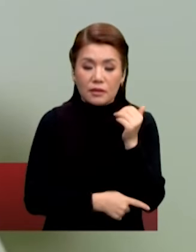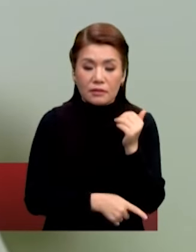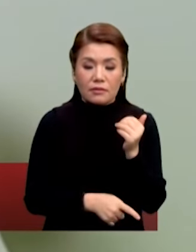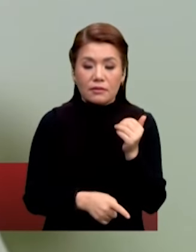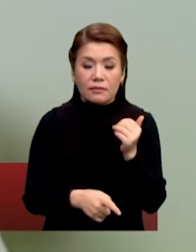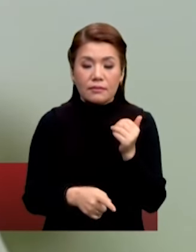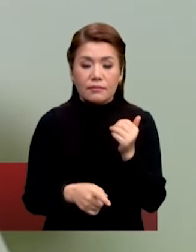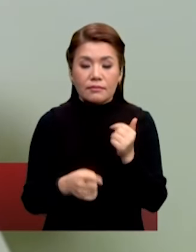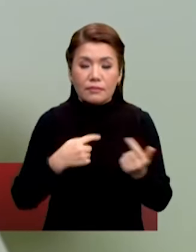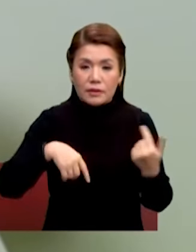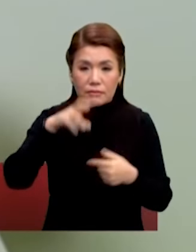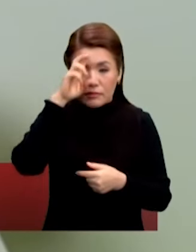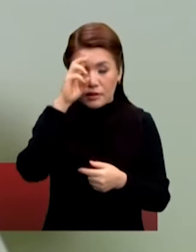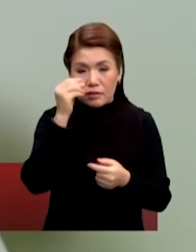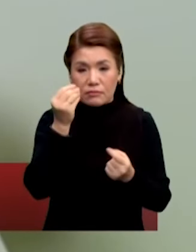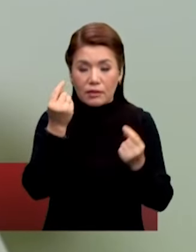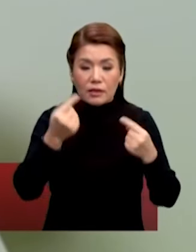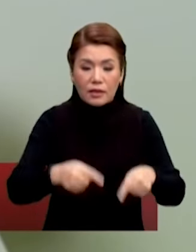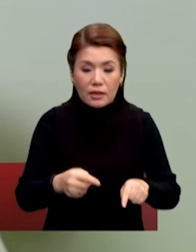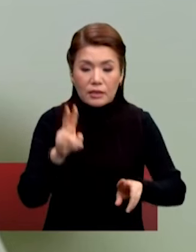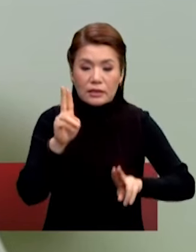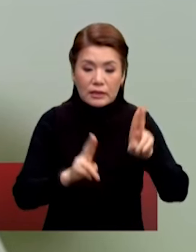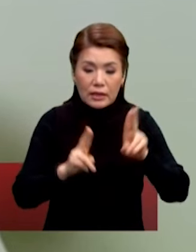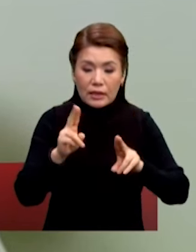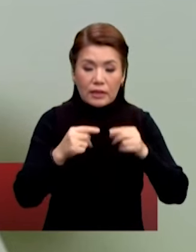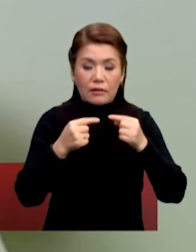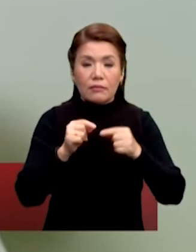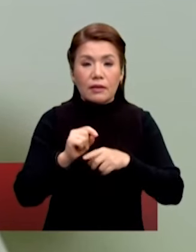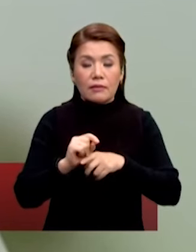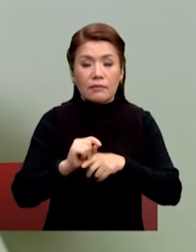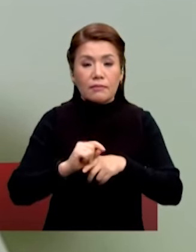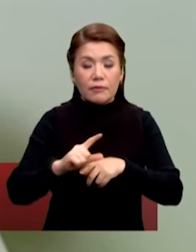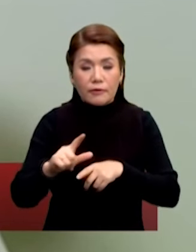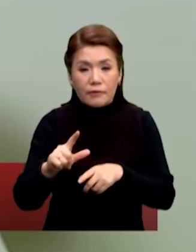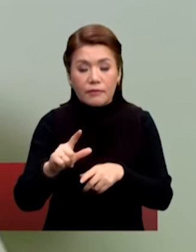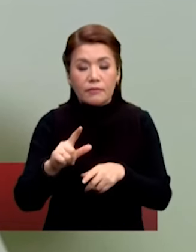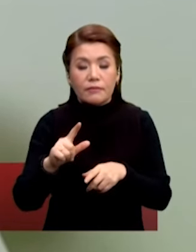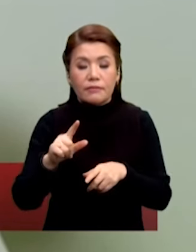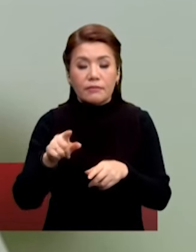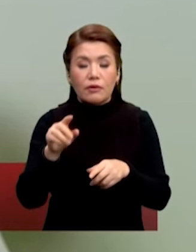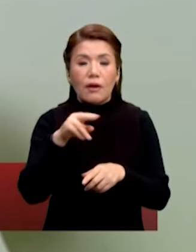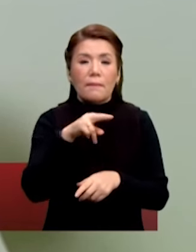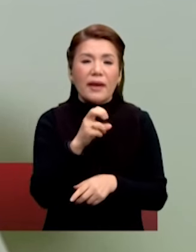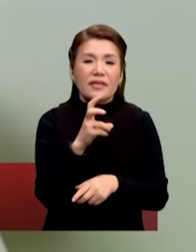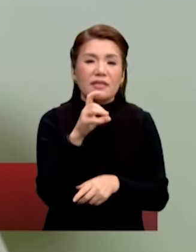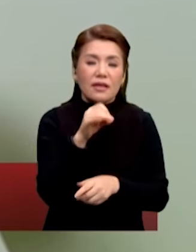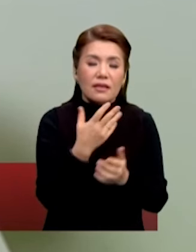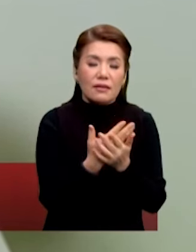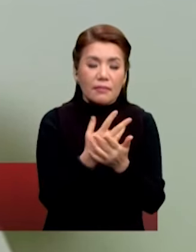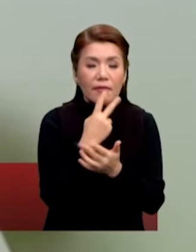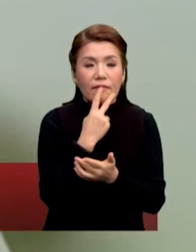біздегі бюджеттік кризистің алғы шарттарын белгілі бір алғашқы белгілеріне әкеліп жатыр. Қазір Пакистанды өзіңіз